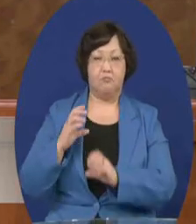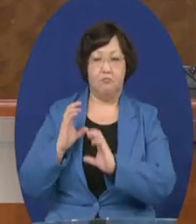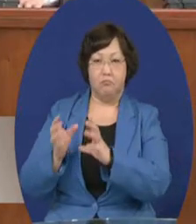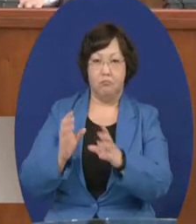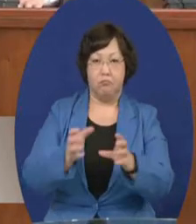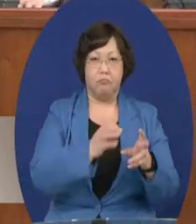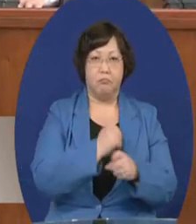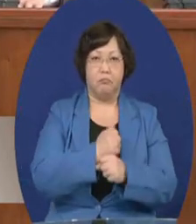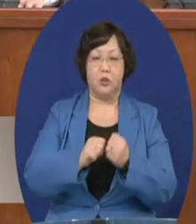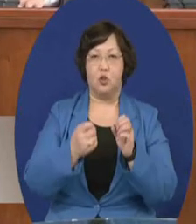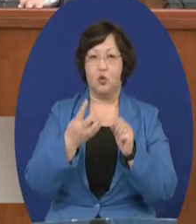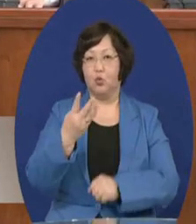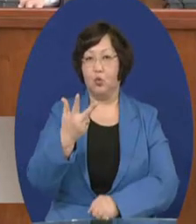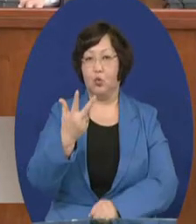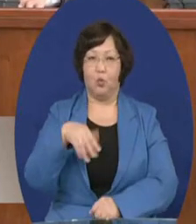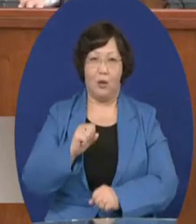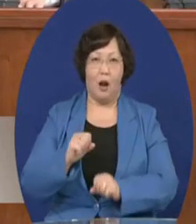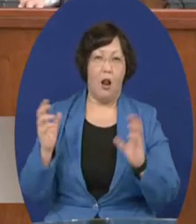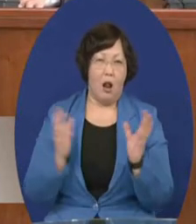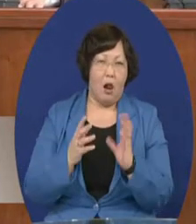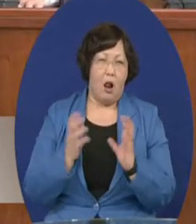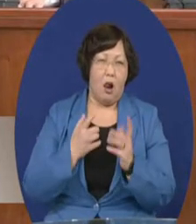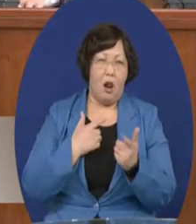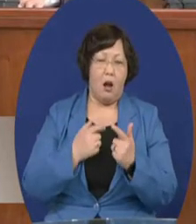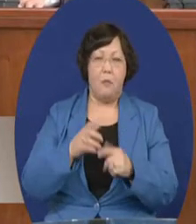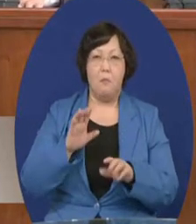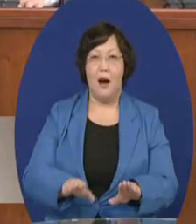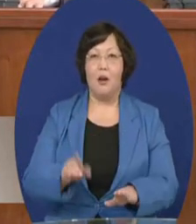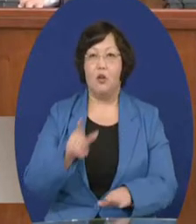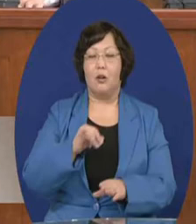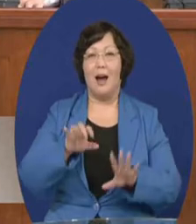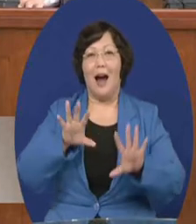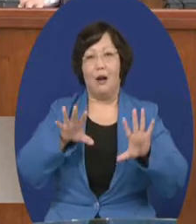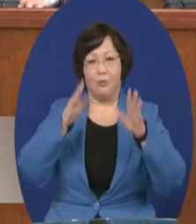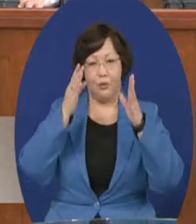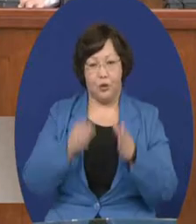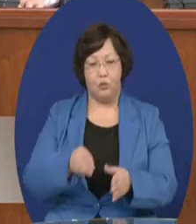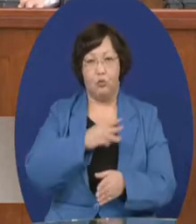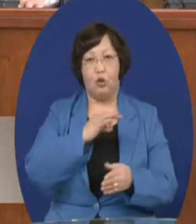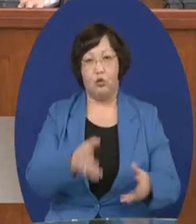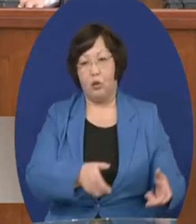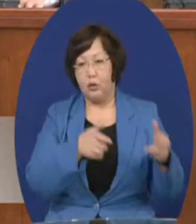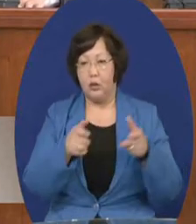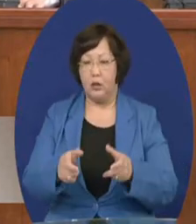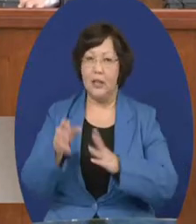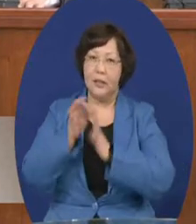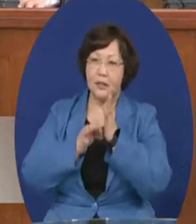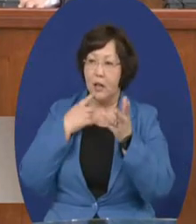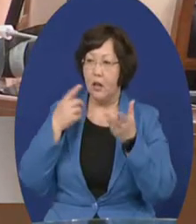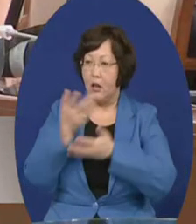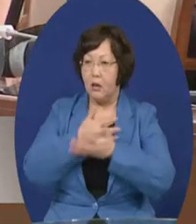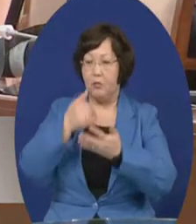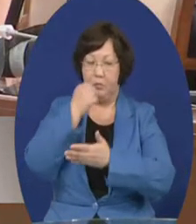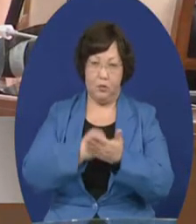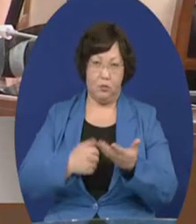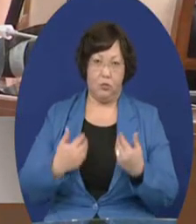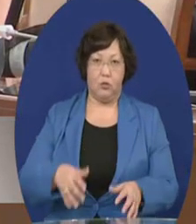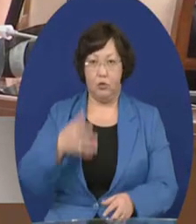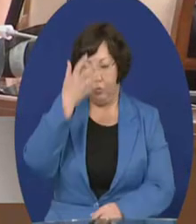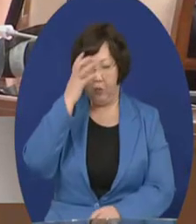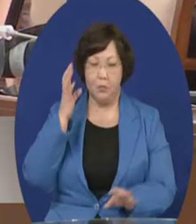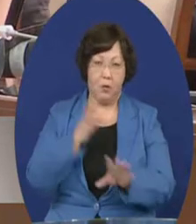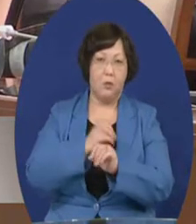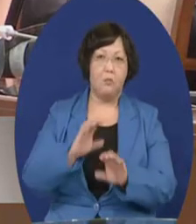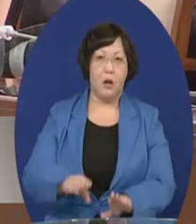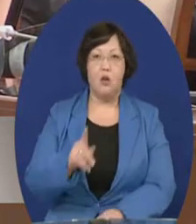хэсгүүд үндсэндээ 43 удаа хуралцсан бөгөөд байнгын хорооны 10 тогтоолыг хилэлцэн баталсан байна. Мөн үүнээс гадна төрийн байгуулалтын байнгын хороо